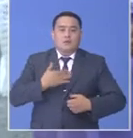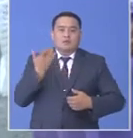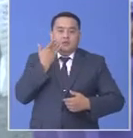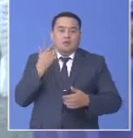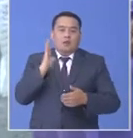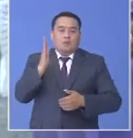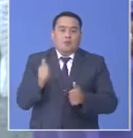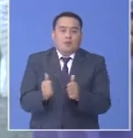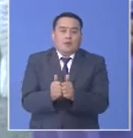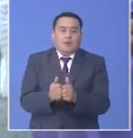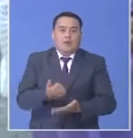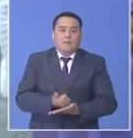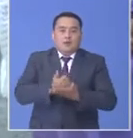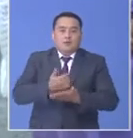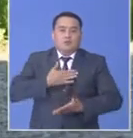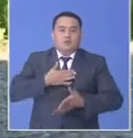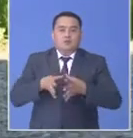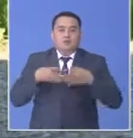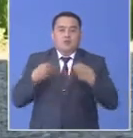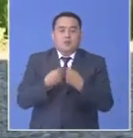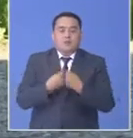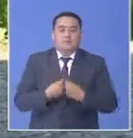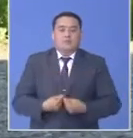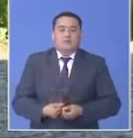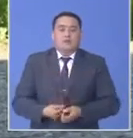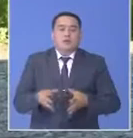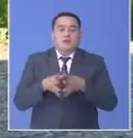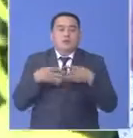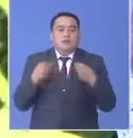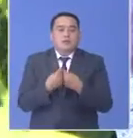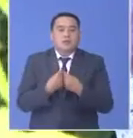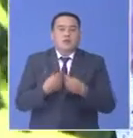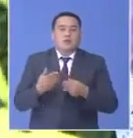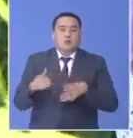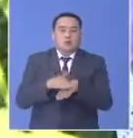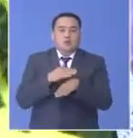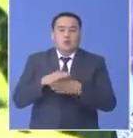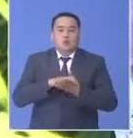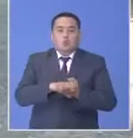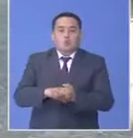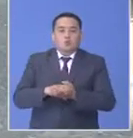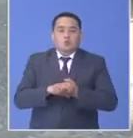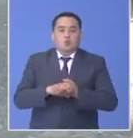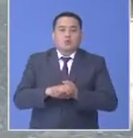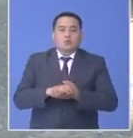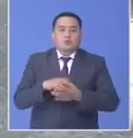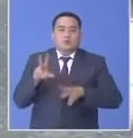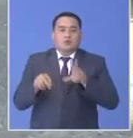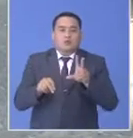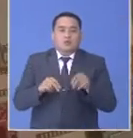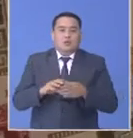рядом, поддерживая нашу семью. В семье Алдабергеновых залогом дружной семьи, долгой и счастливой жизни